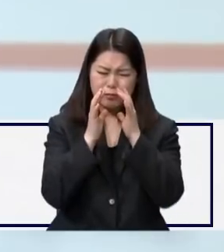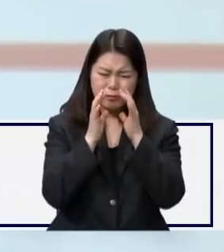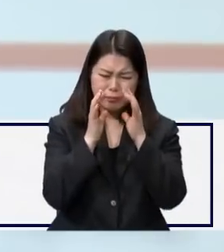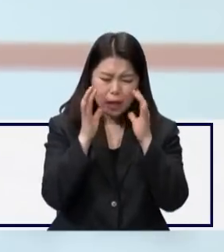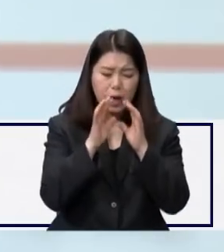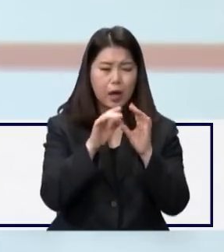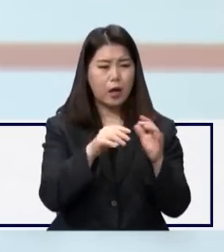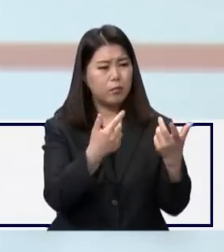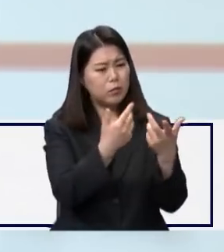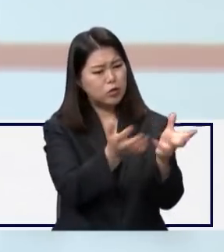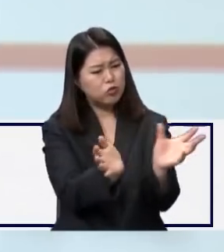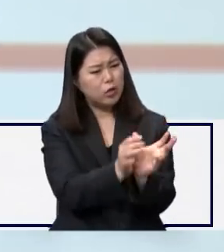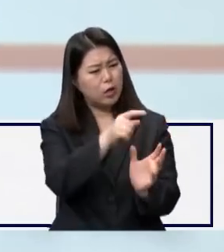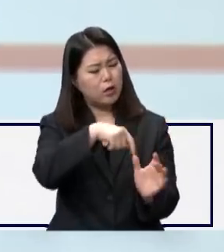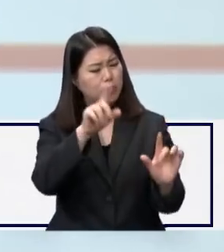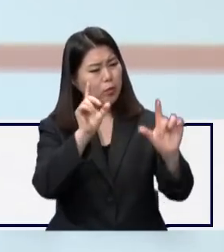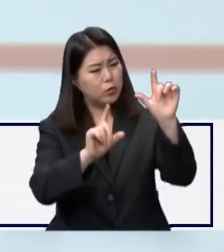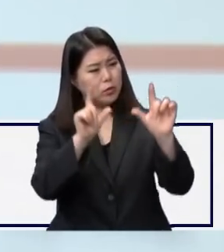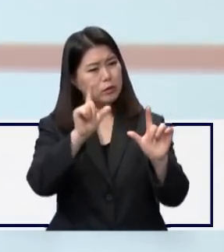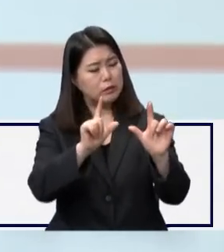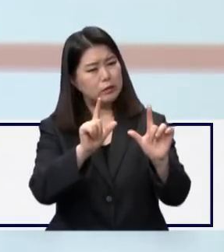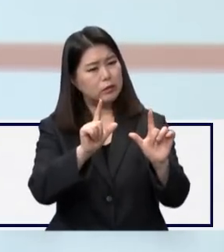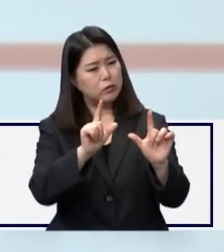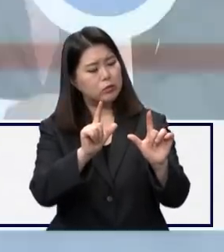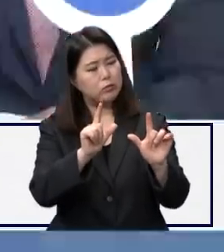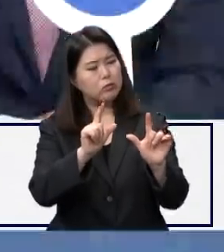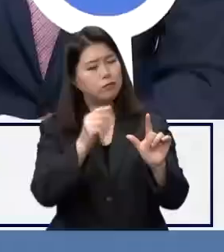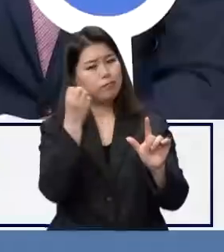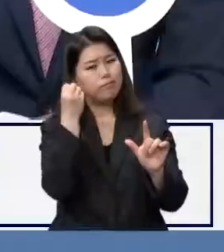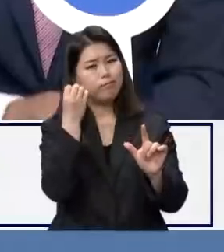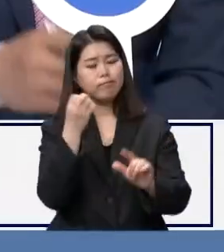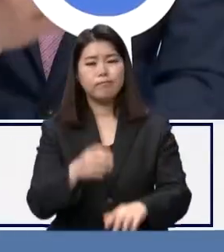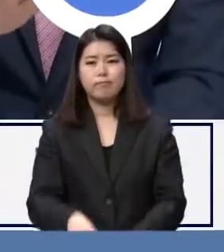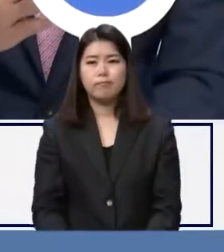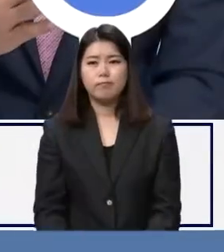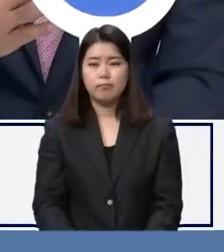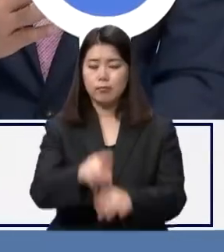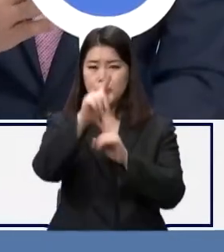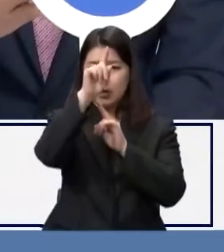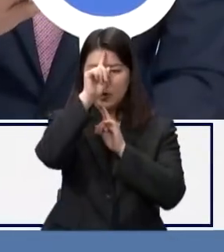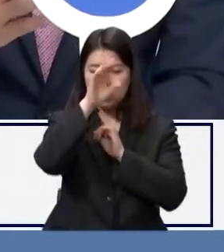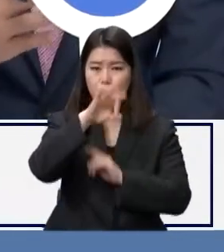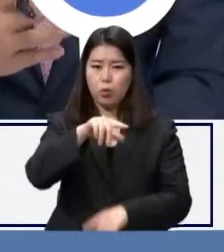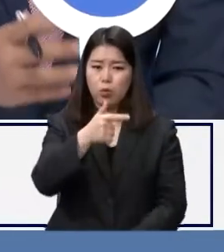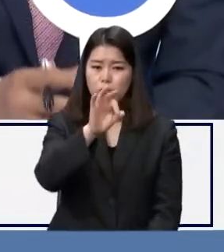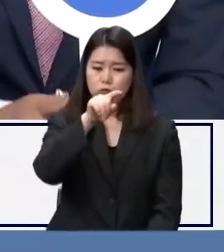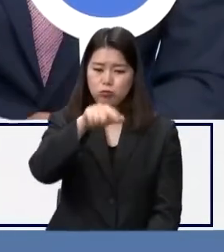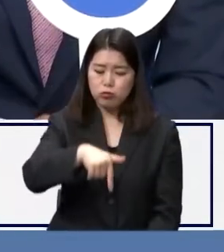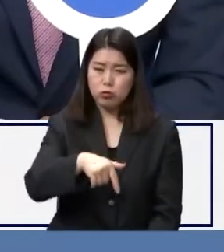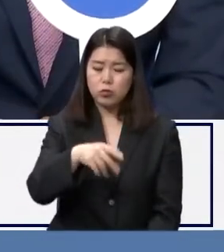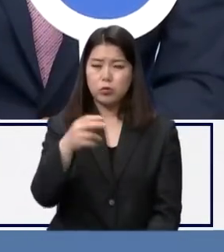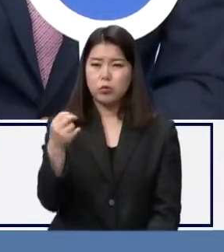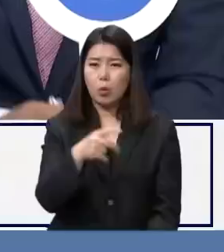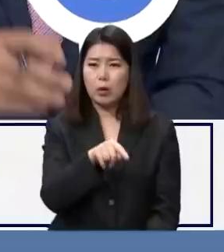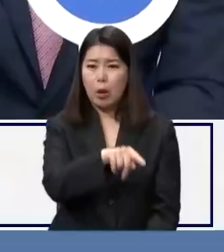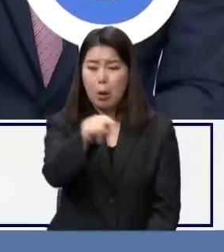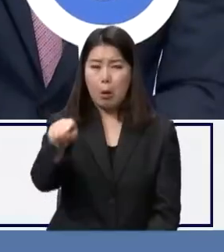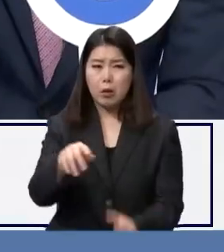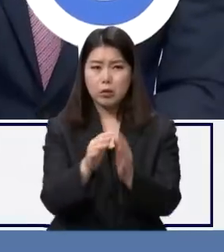민주당의 모습 자체가 저는 좀 그 희야화되고 있다고 생각이 드는게 이원우 의원이나 비명계에서 제시하는